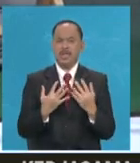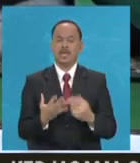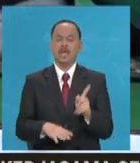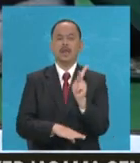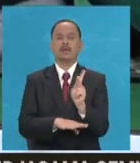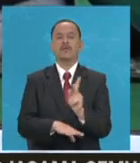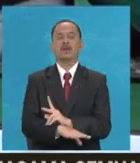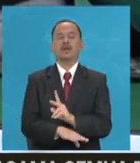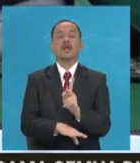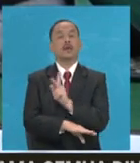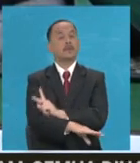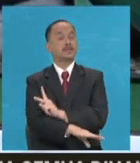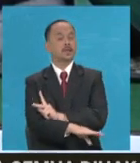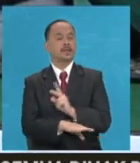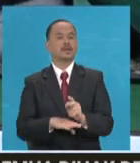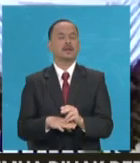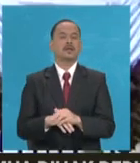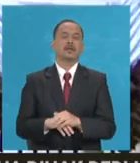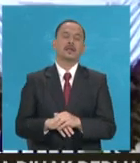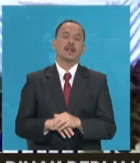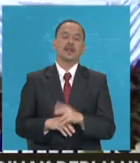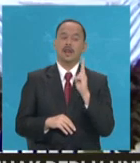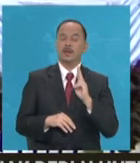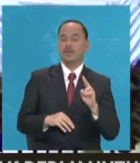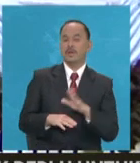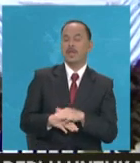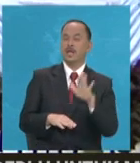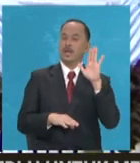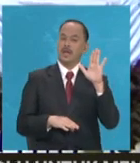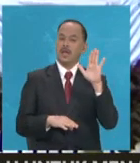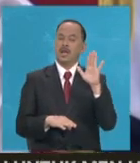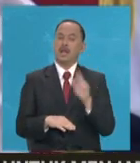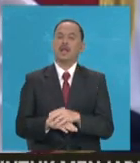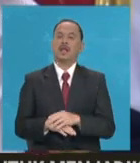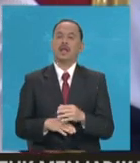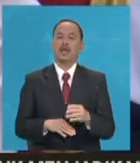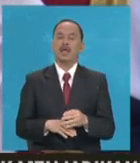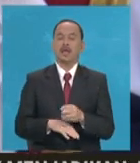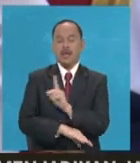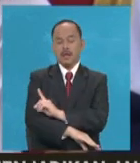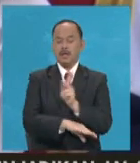Allah peliharakan Sultan dan diikuti dengan bacaan ikrar hari kebangsaan